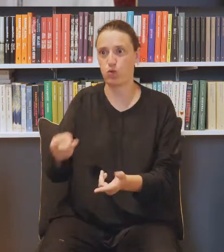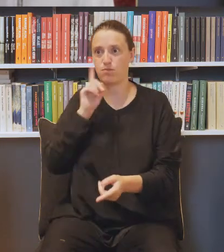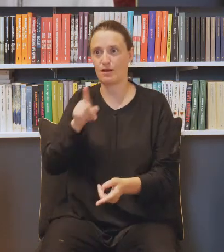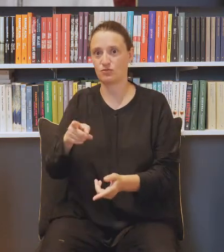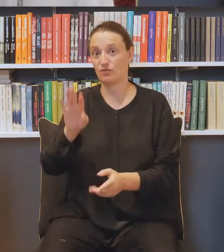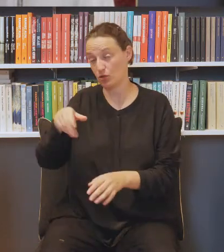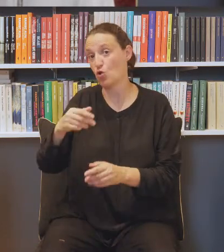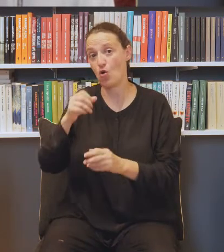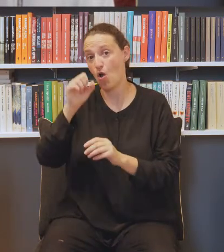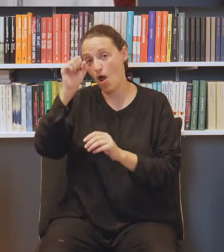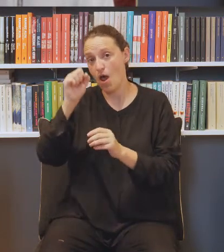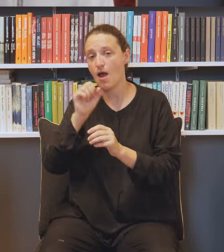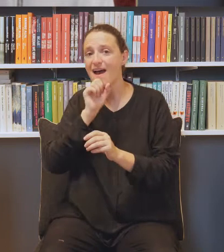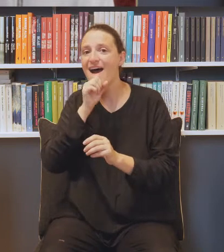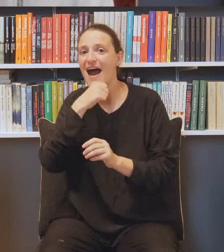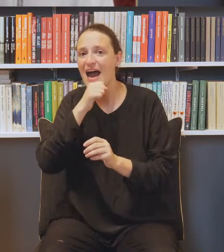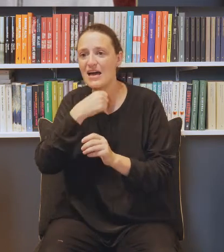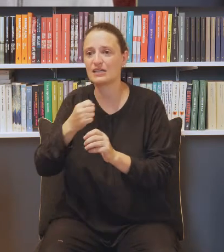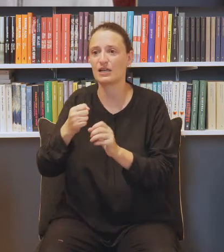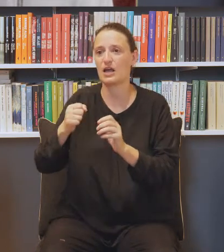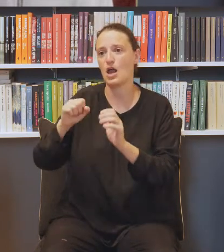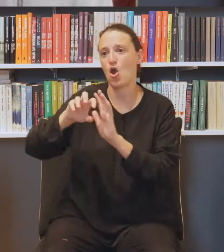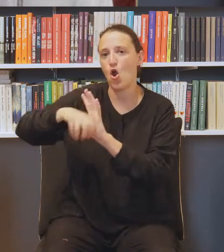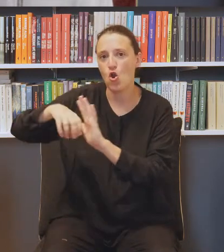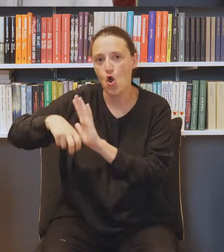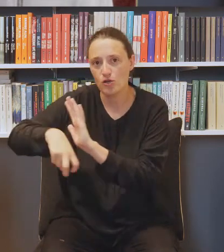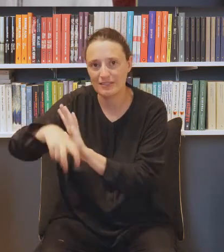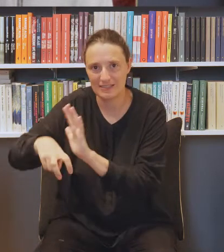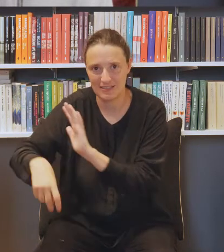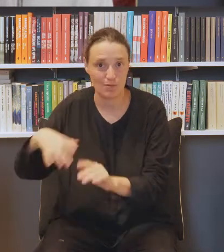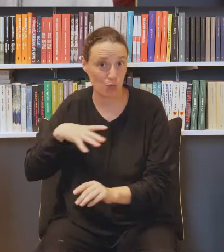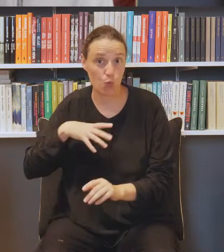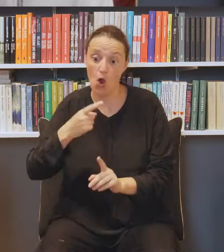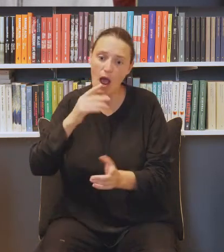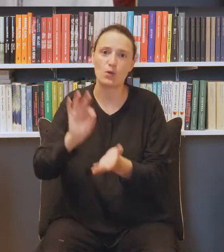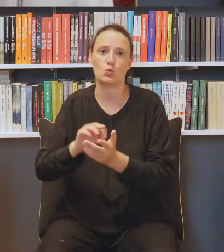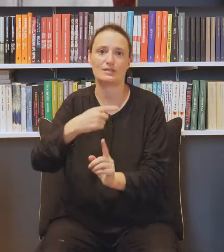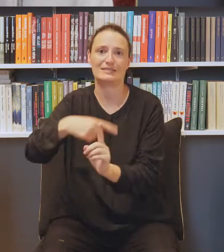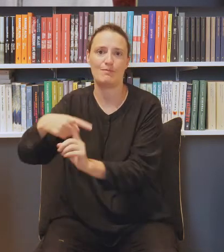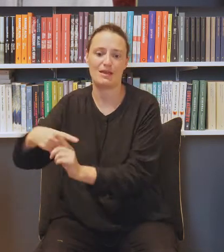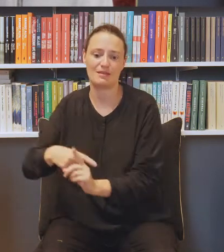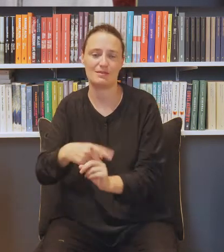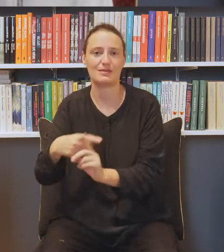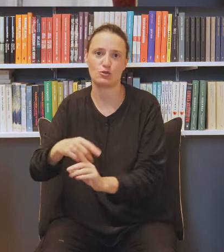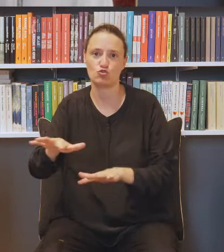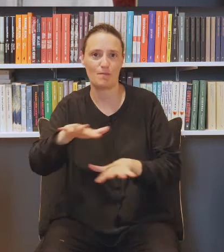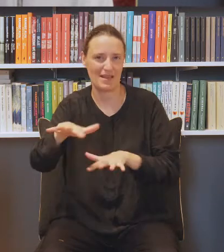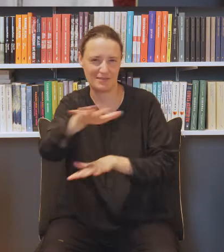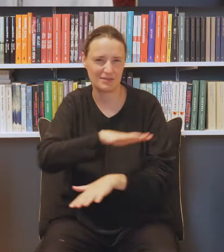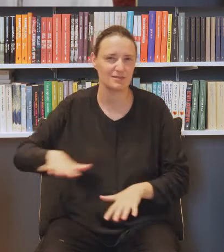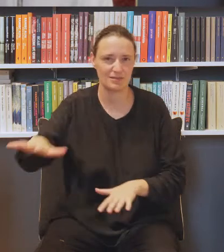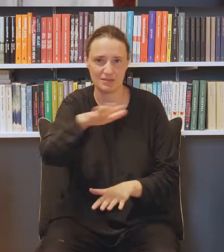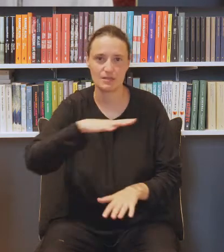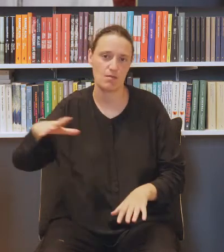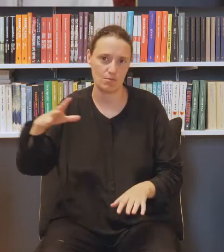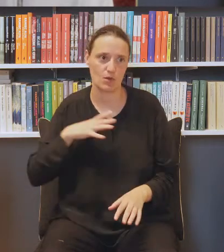dokopaliska archeologiczne i znaleźli cmentarz. Bo kiedyś tam był cmentarz. To było takie niesamowite, że tak żałowałem, że to się już, że tego